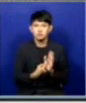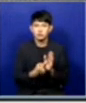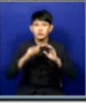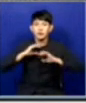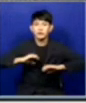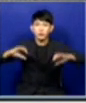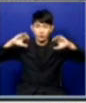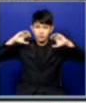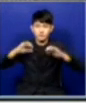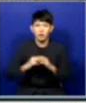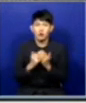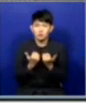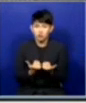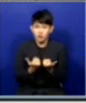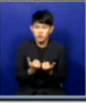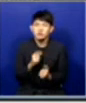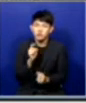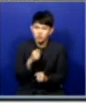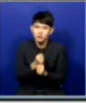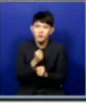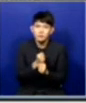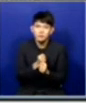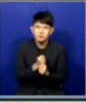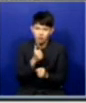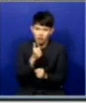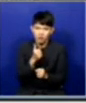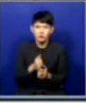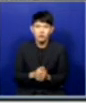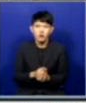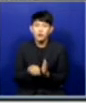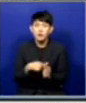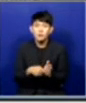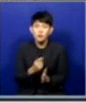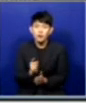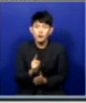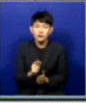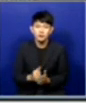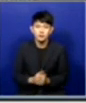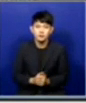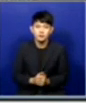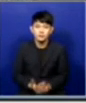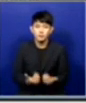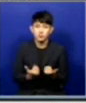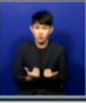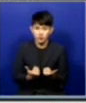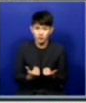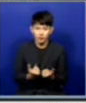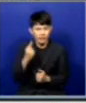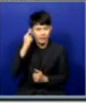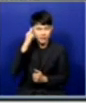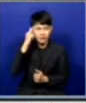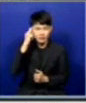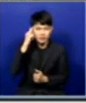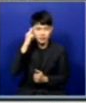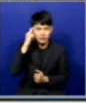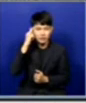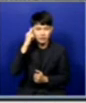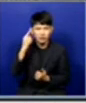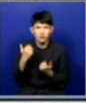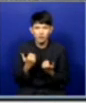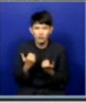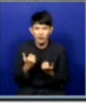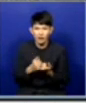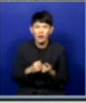าจะต้องทำให้ได้เพราะอะไรเหรอคะมันจะต้องเอาเชื้อที่มันฝัง